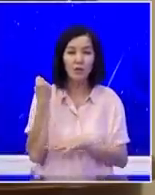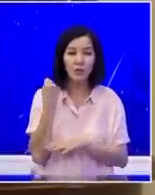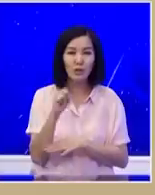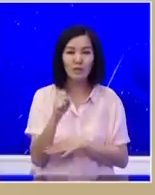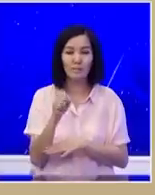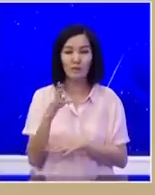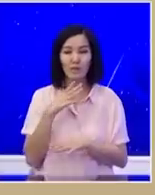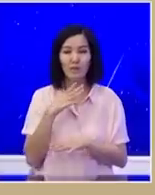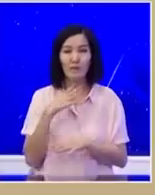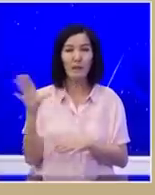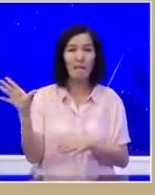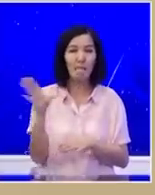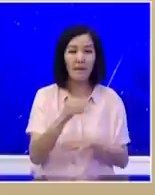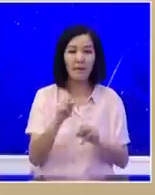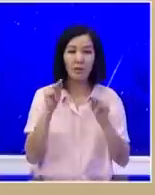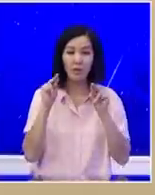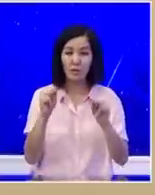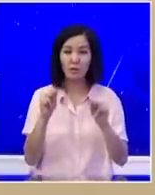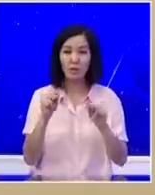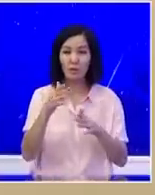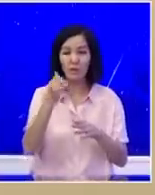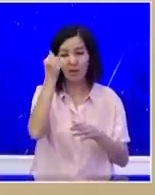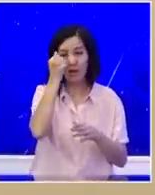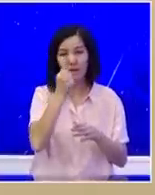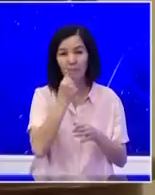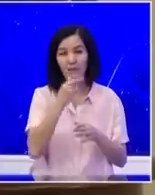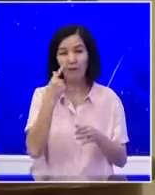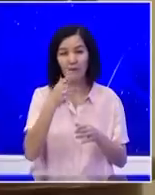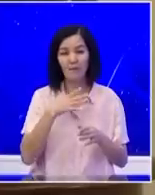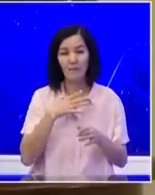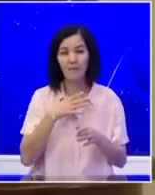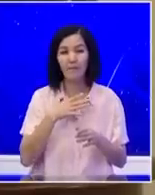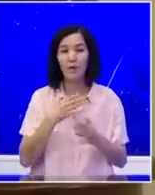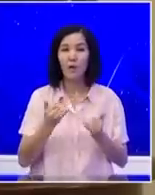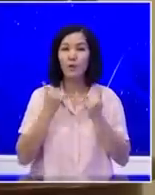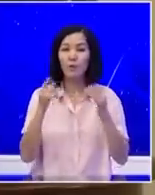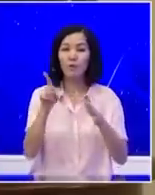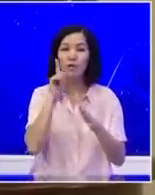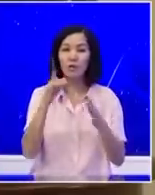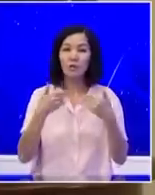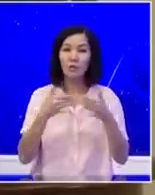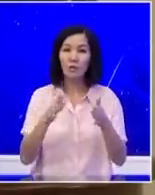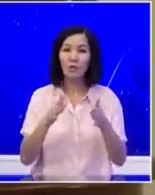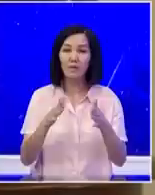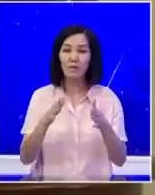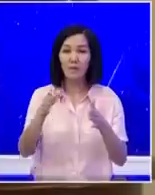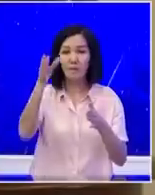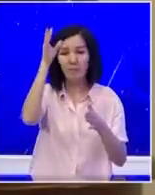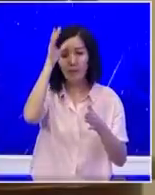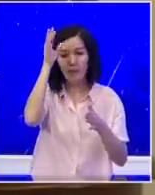шықты. Баршаңызға шын жүректен ризашылығымды білдіремін. Құрметті жас түлектер, білім